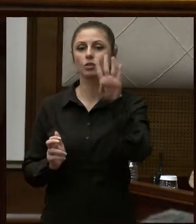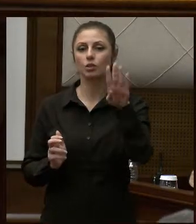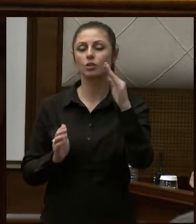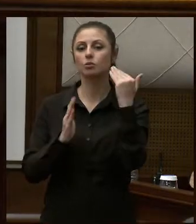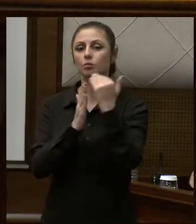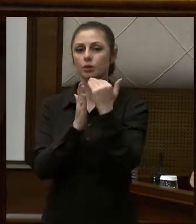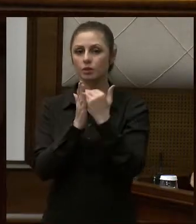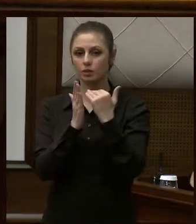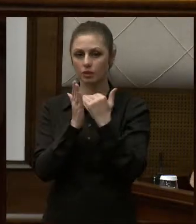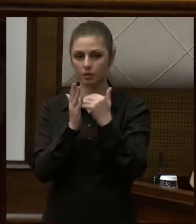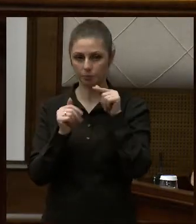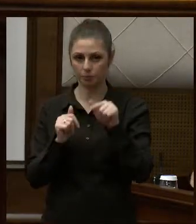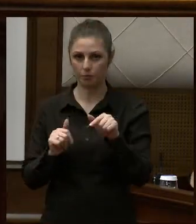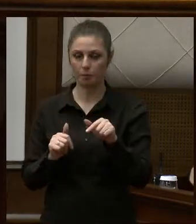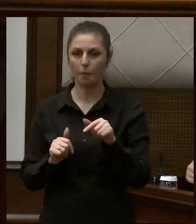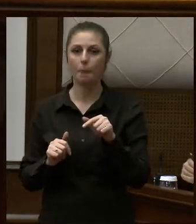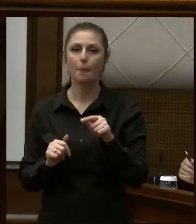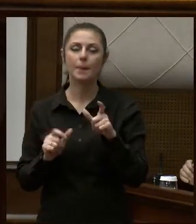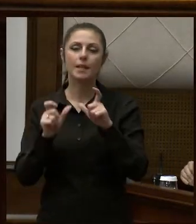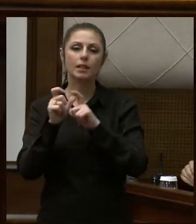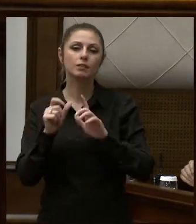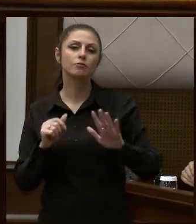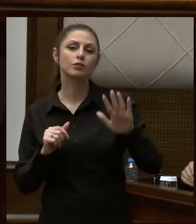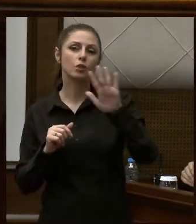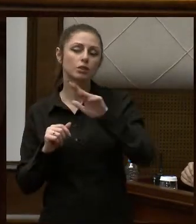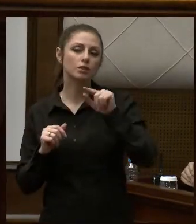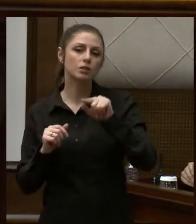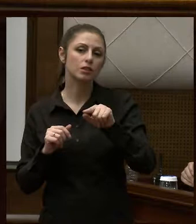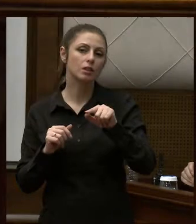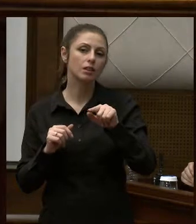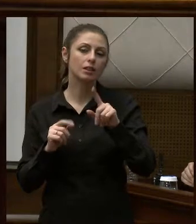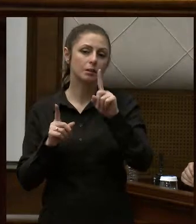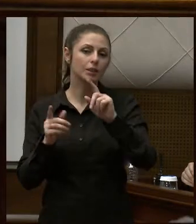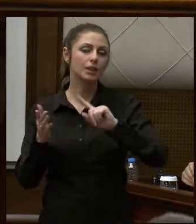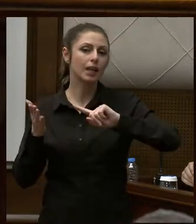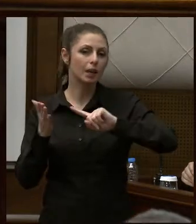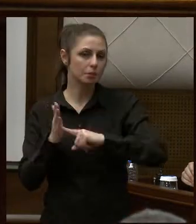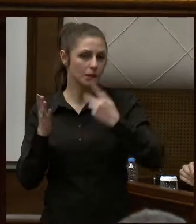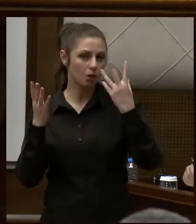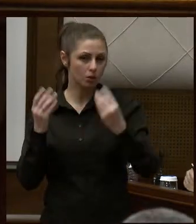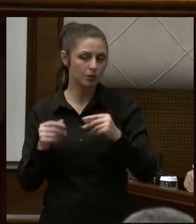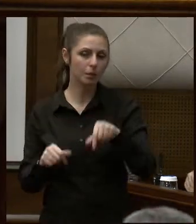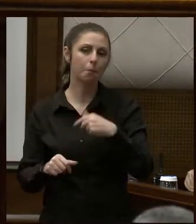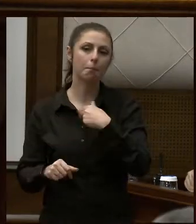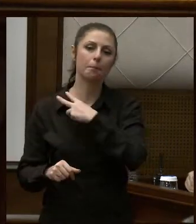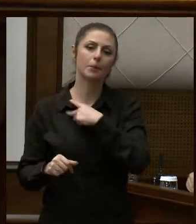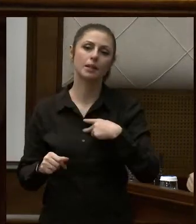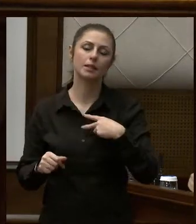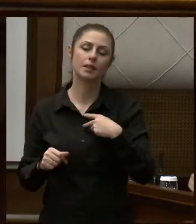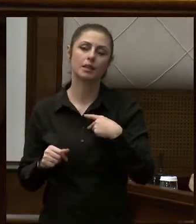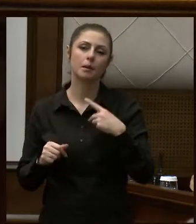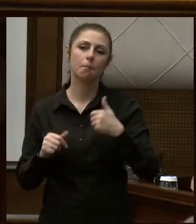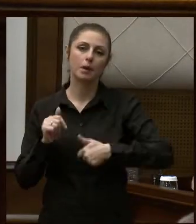maddesi hükümleri doğrultusunda sosyal denge sözleşmesi imzalanmak üzere belediye başkanına